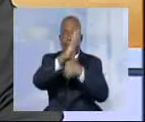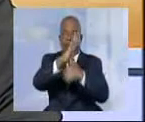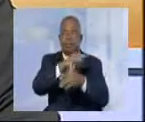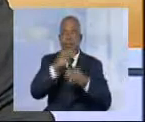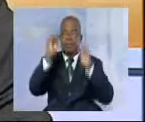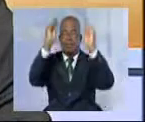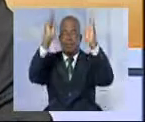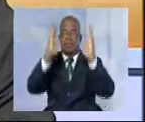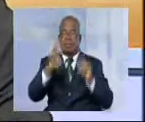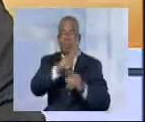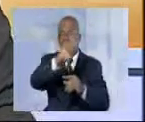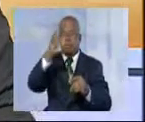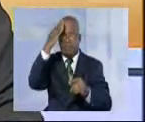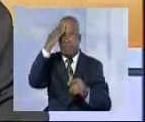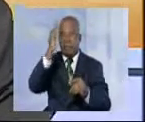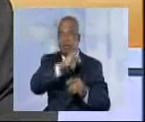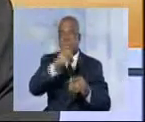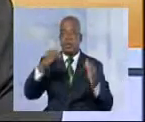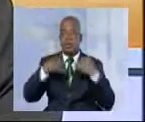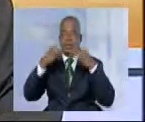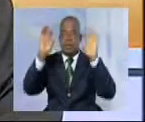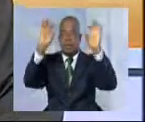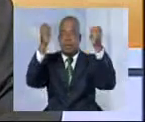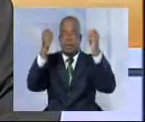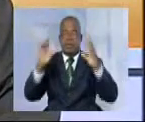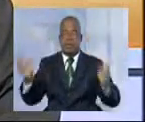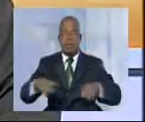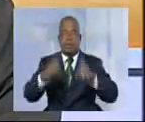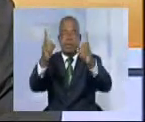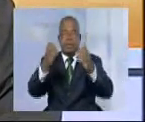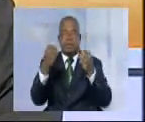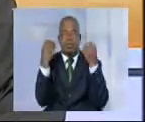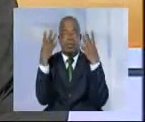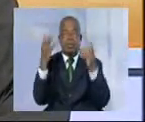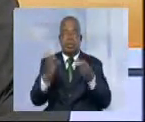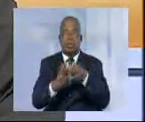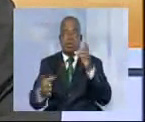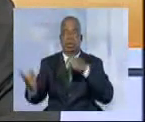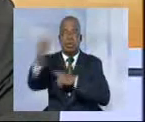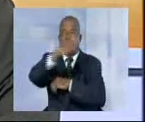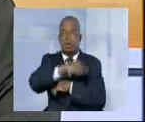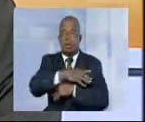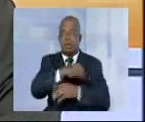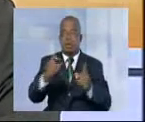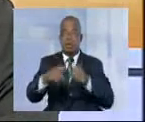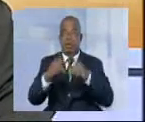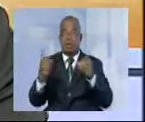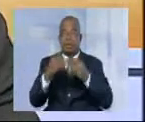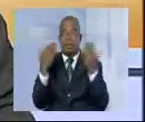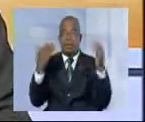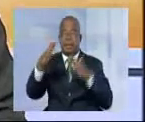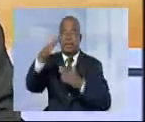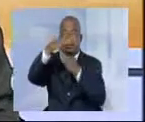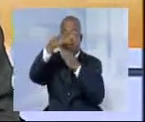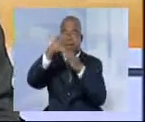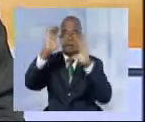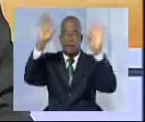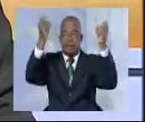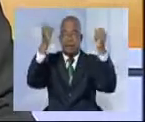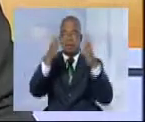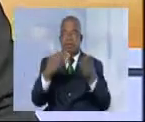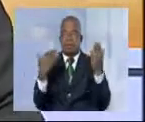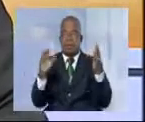enseignants, vous le savez, ont levé leur mot d'ordre de grève. Notre équipe de reportage a parcouru plusieurs établissements pour voir si les cours ont effectivement